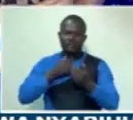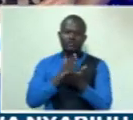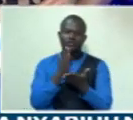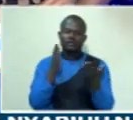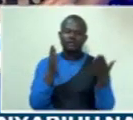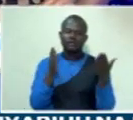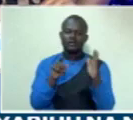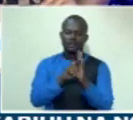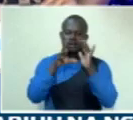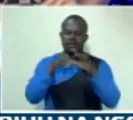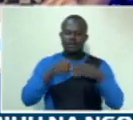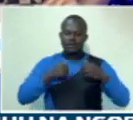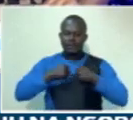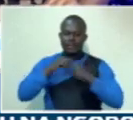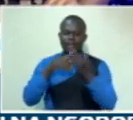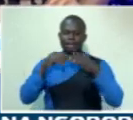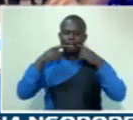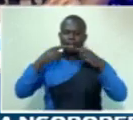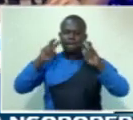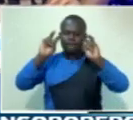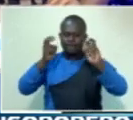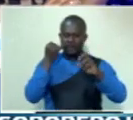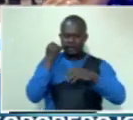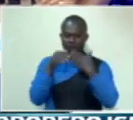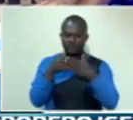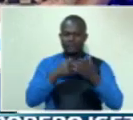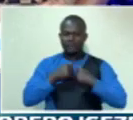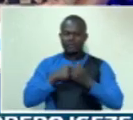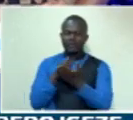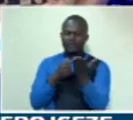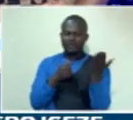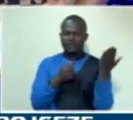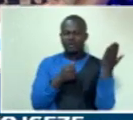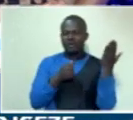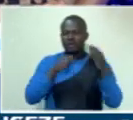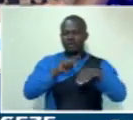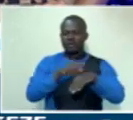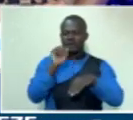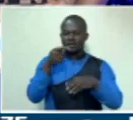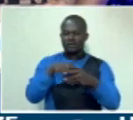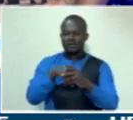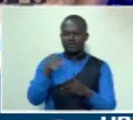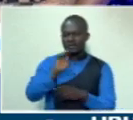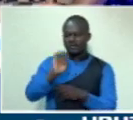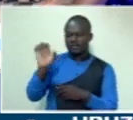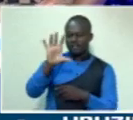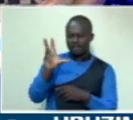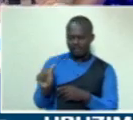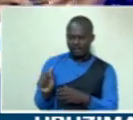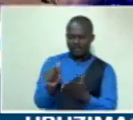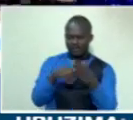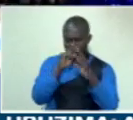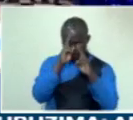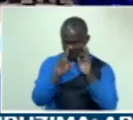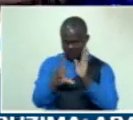pora abanyamategeko bo mu Rwanda bo baratangaza ko nubwo u Rwanda ruri ku mwanya wa mbere mu karere ka Afrika y'Iburasirazuba mu